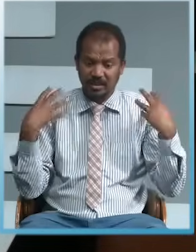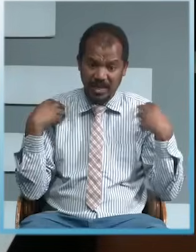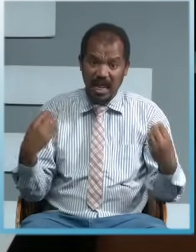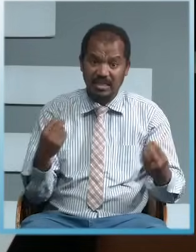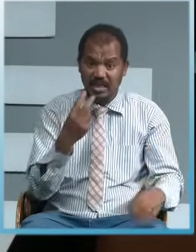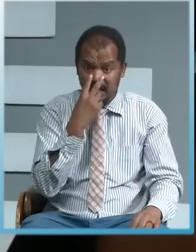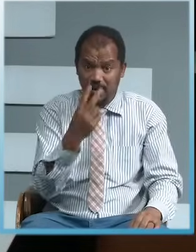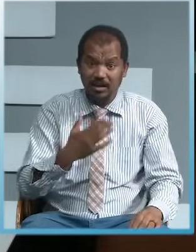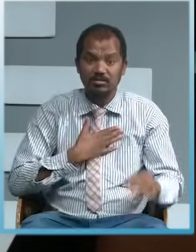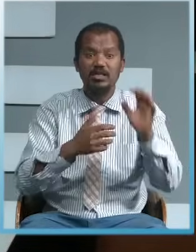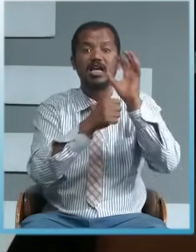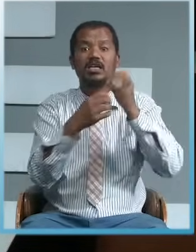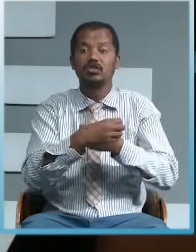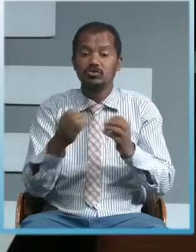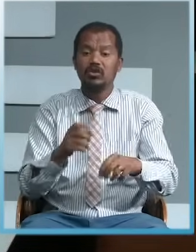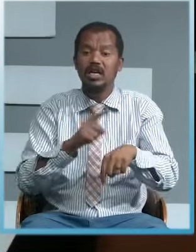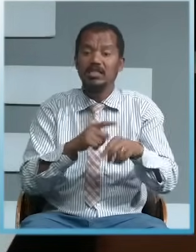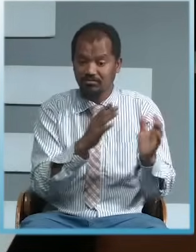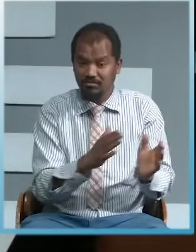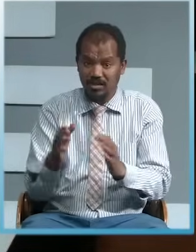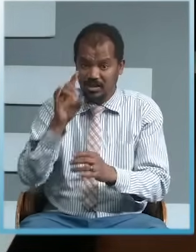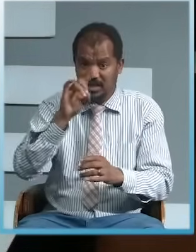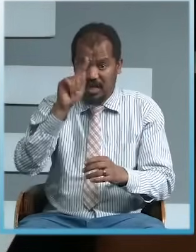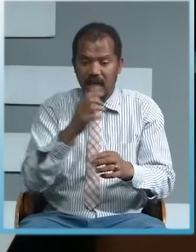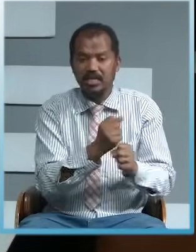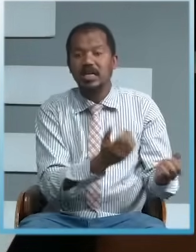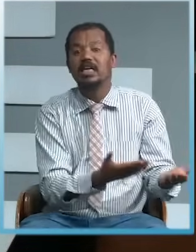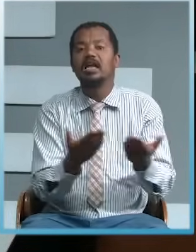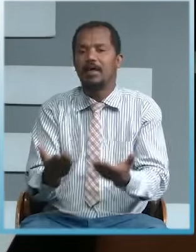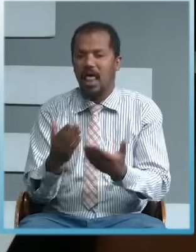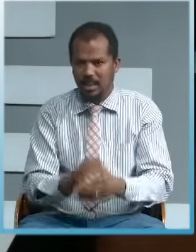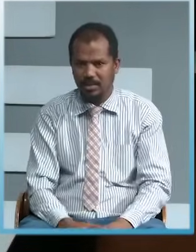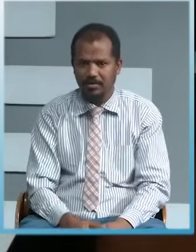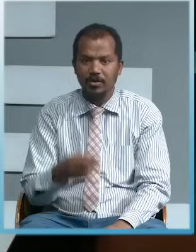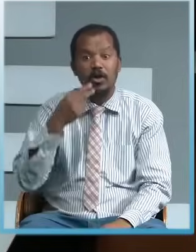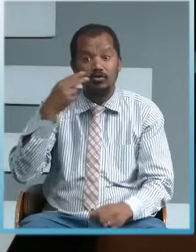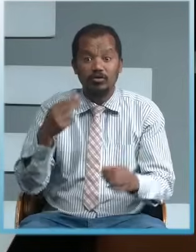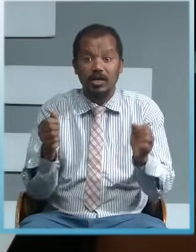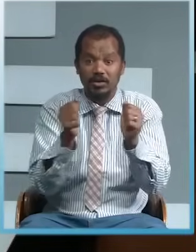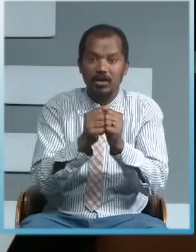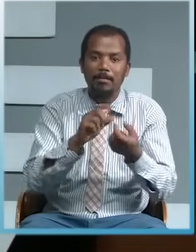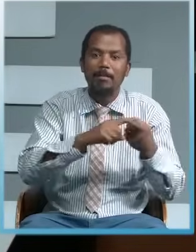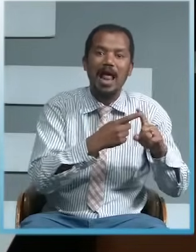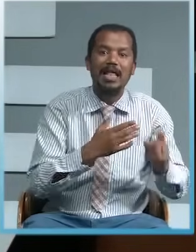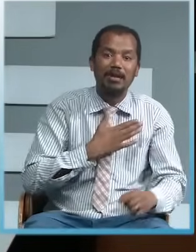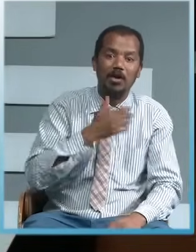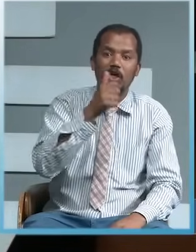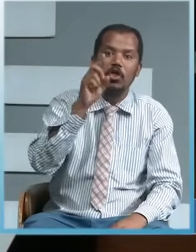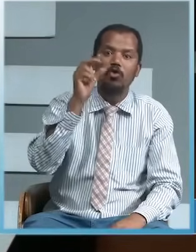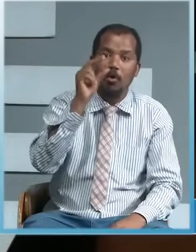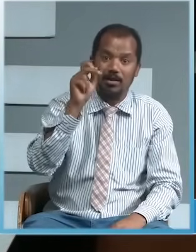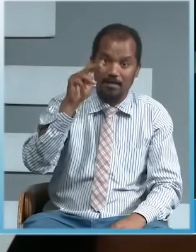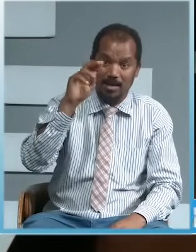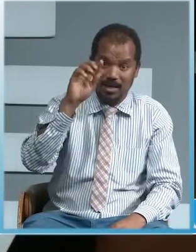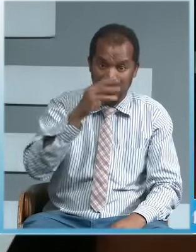تنعيش تلين تمال كاتو تشاتشن كي ساتي ستوديو لي ساتي تزقاد جون زينا إذن اللا تشوك أربانال كزينا وچو غار بالدرباي